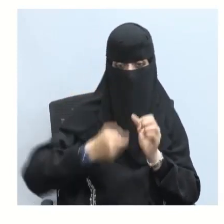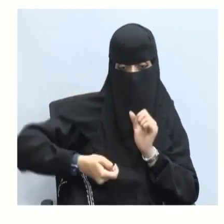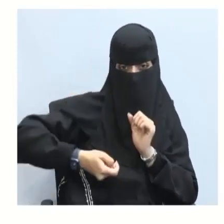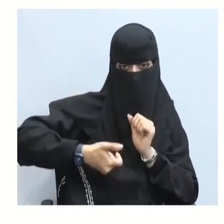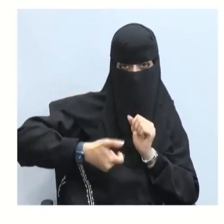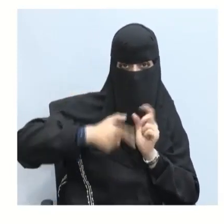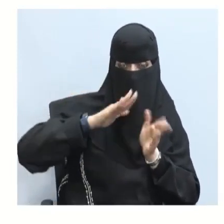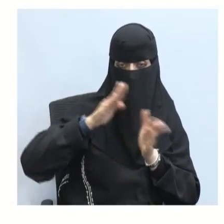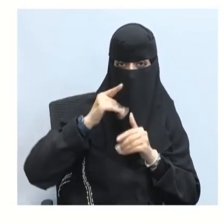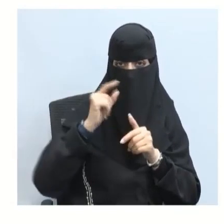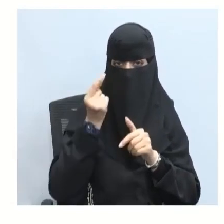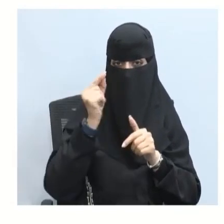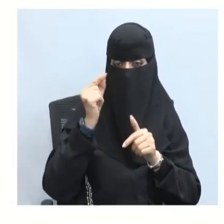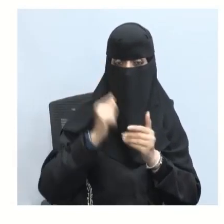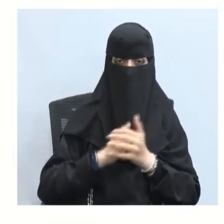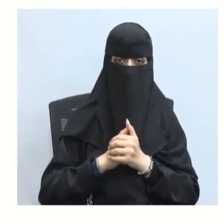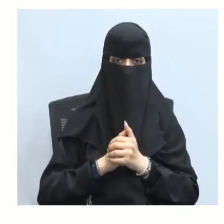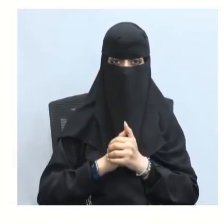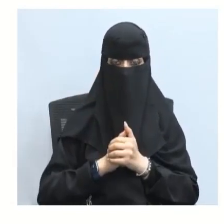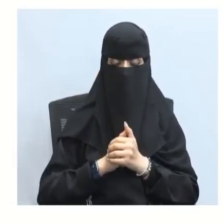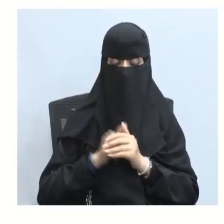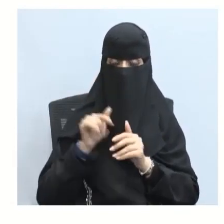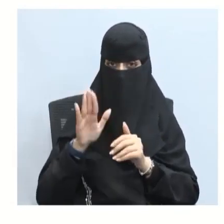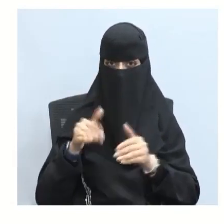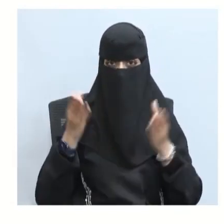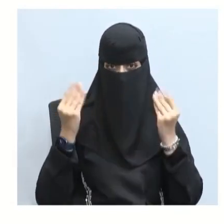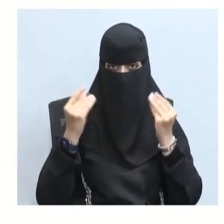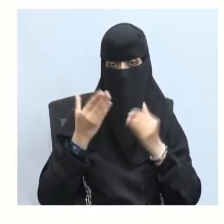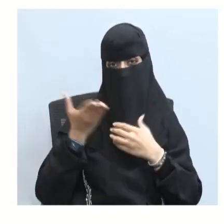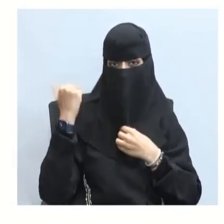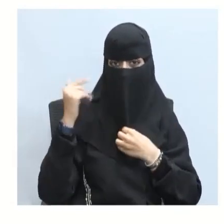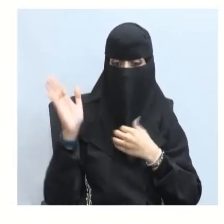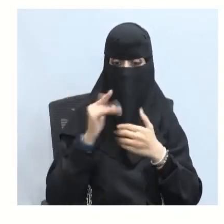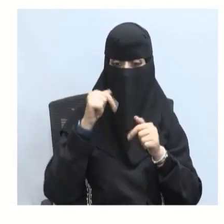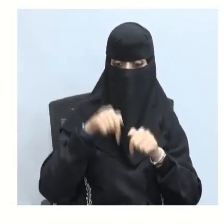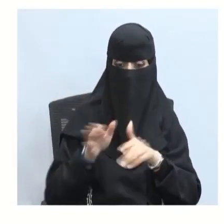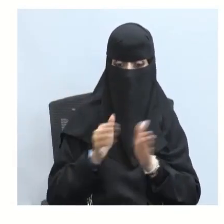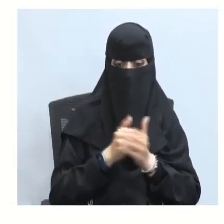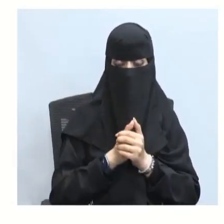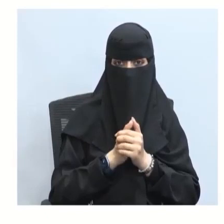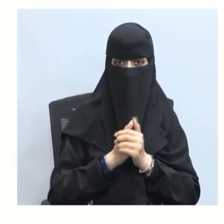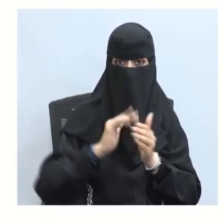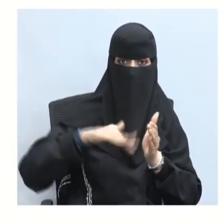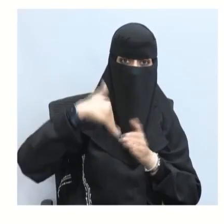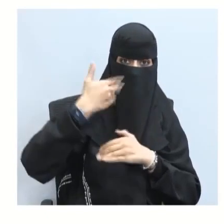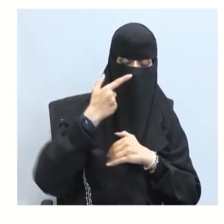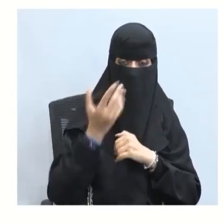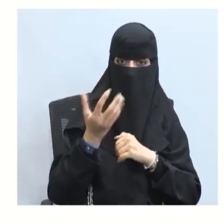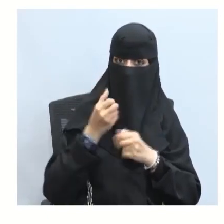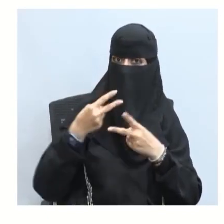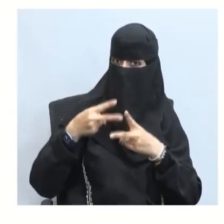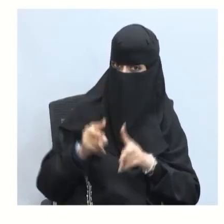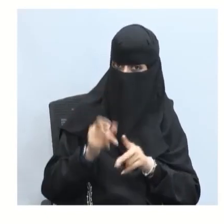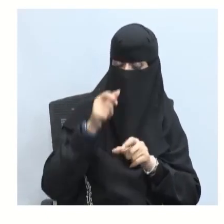الزجاجيه الصغيره اذا هذه معلوماتنا السابقه الان عندما قبلت نظريه